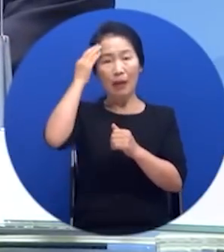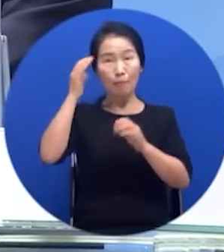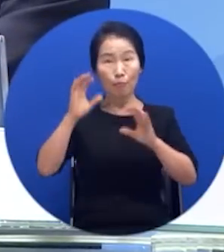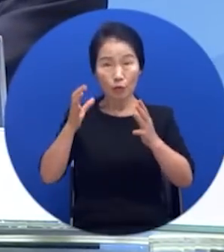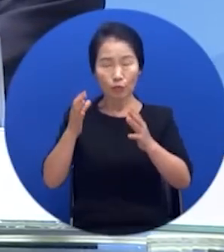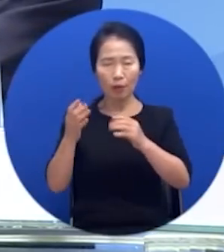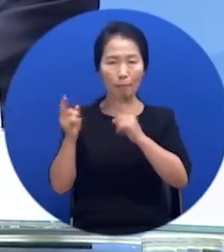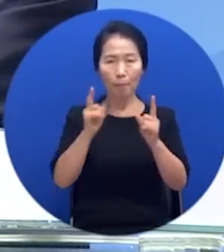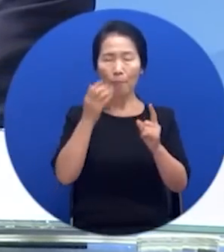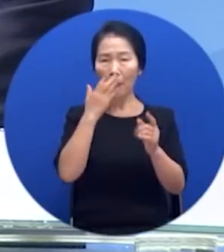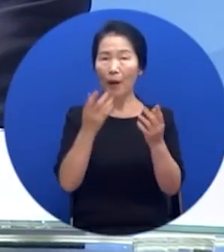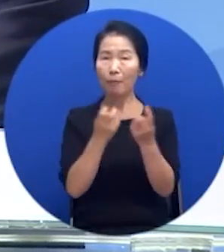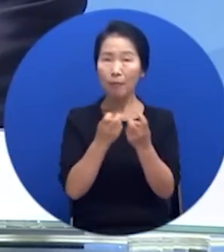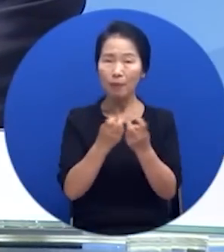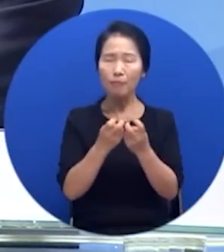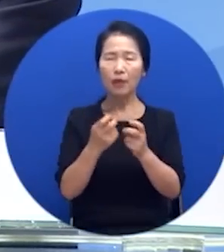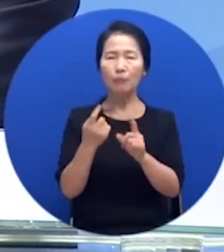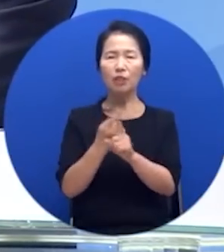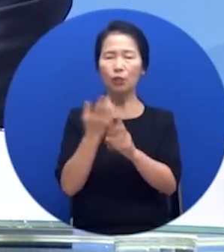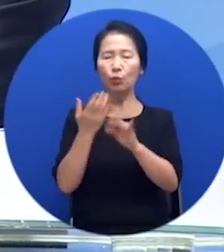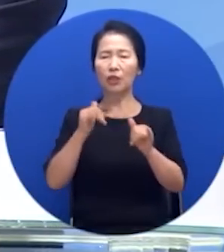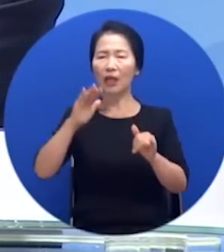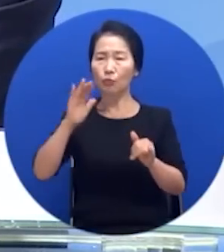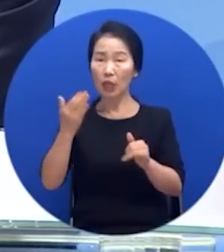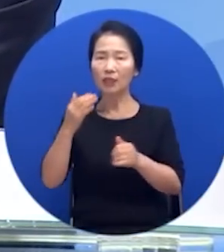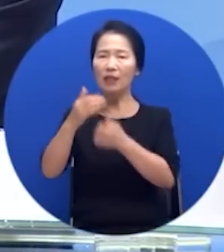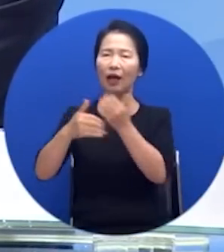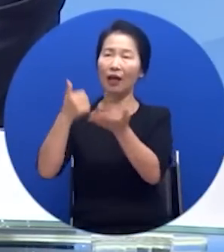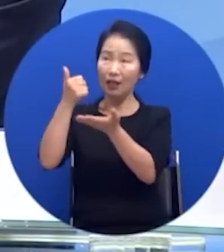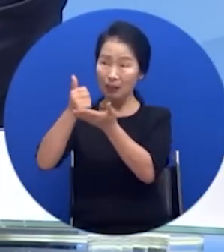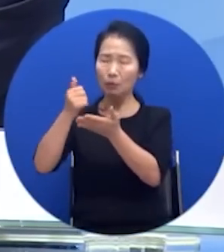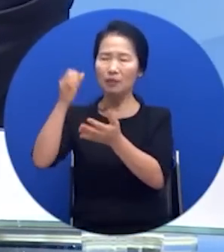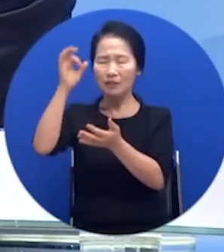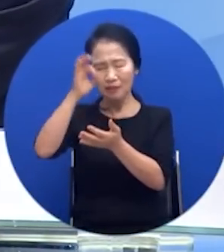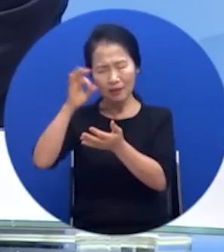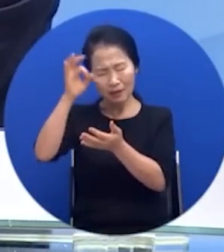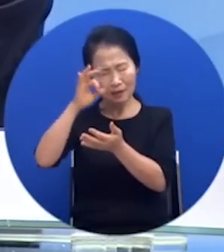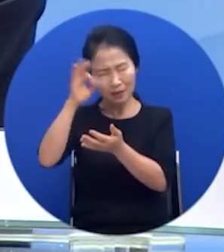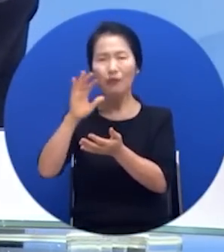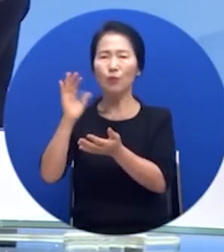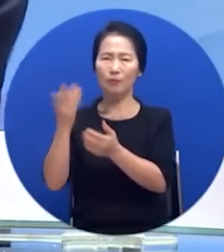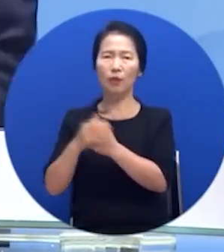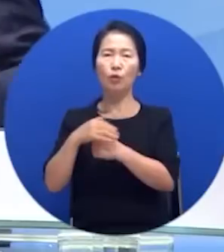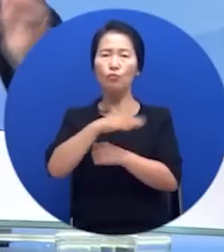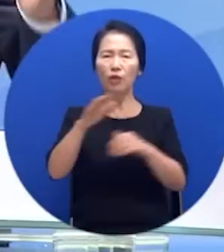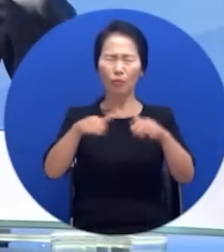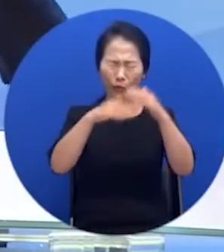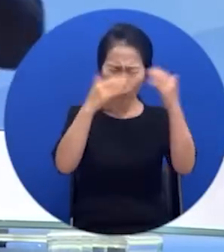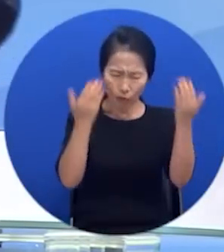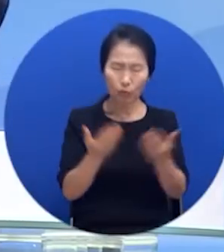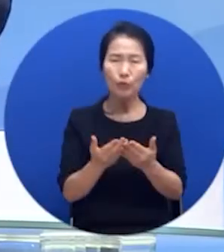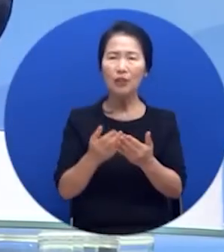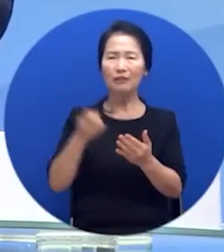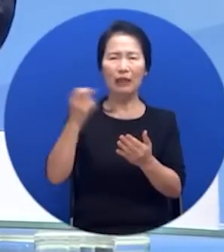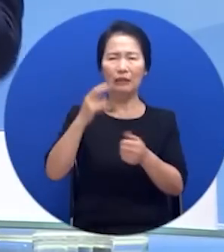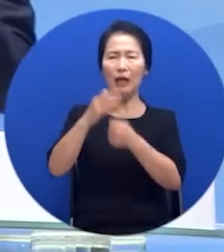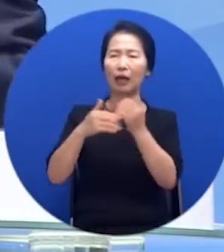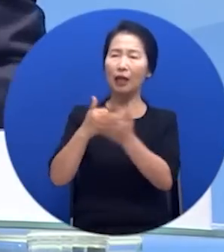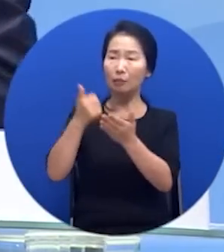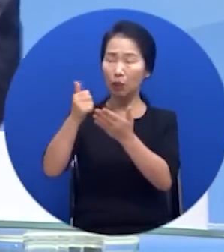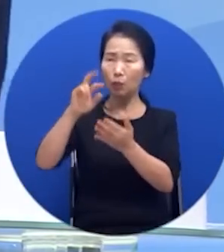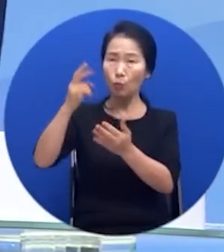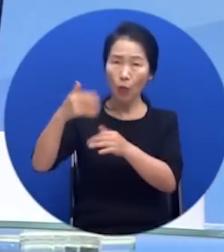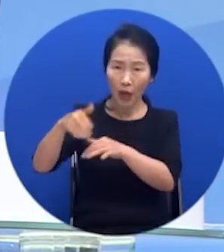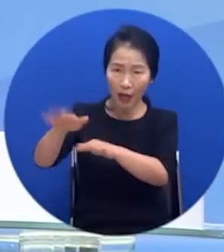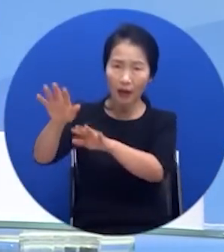길은 치료자 되신 하나님을 찾는 데 있습니다. 오늘 우리 모두는 다시 한번 하나님께로 돌아가고